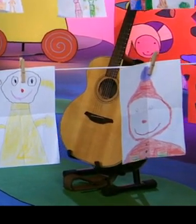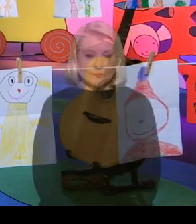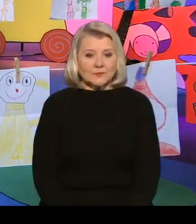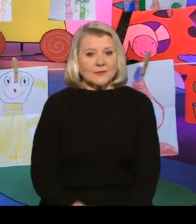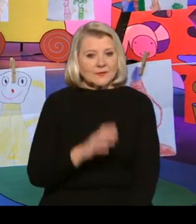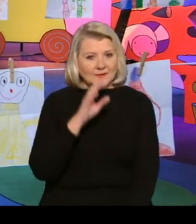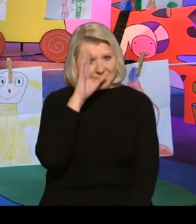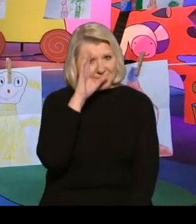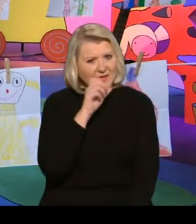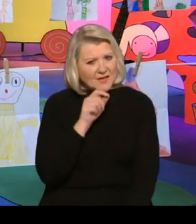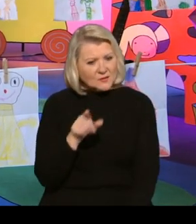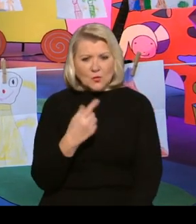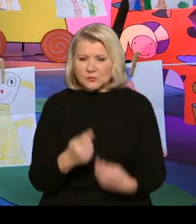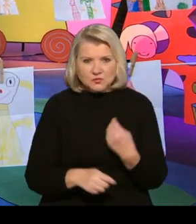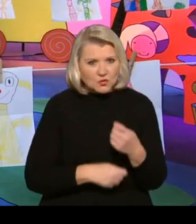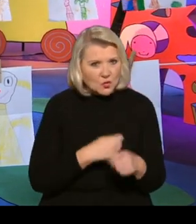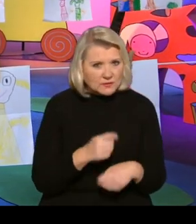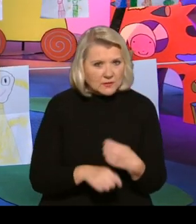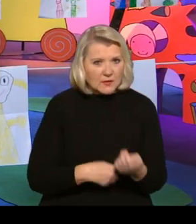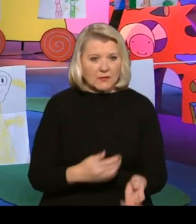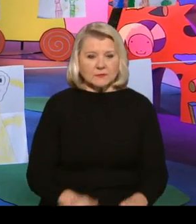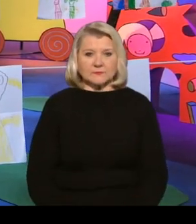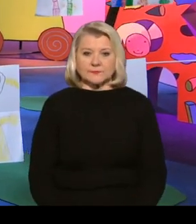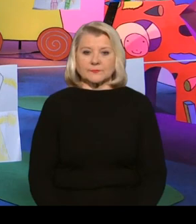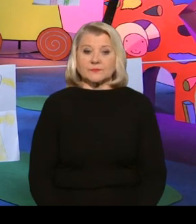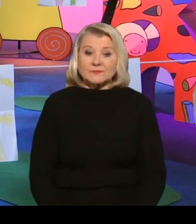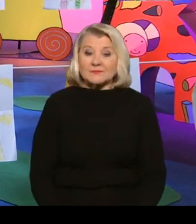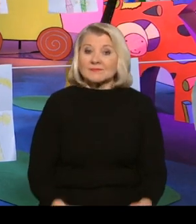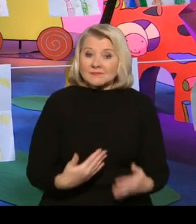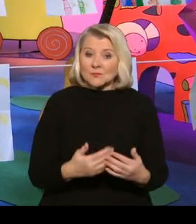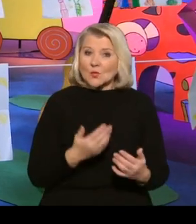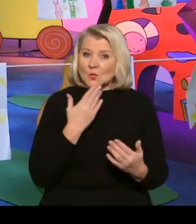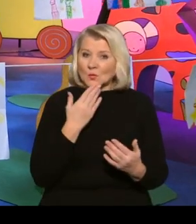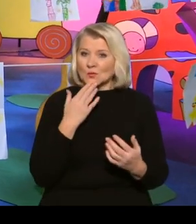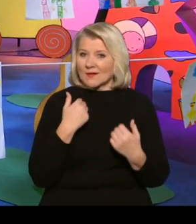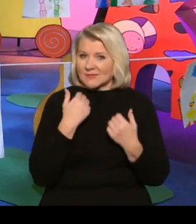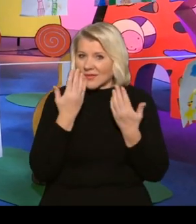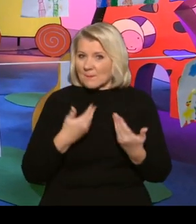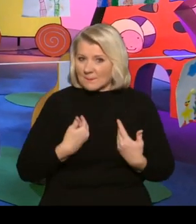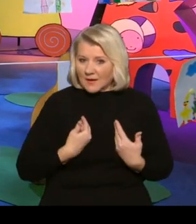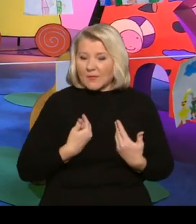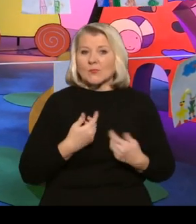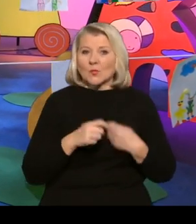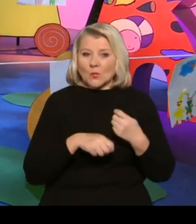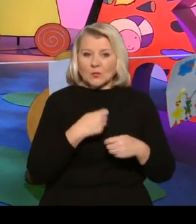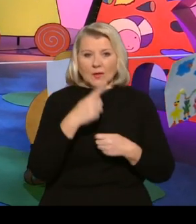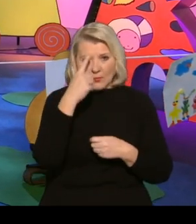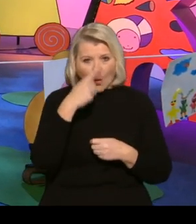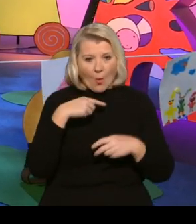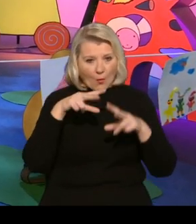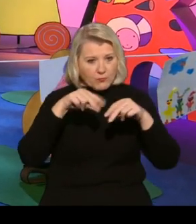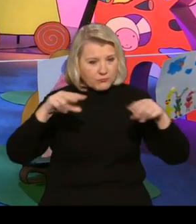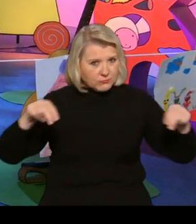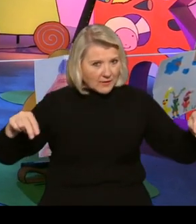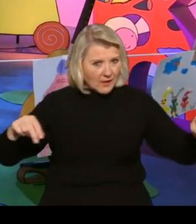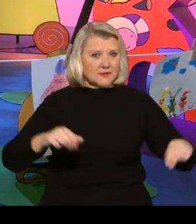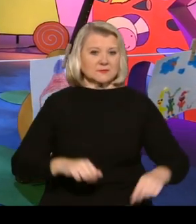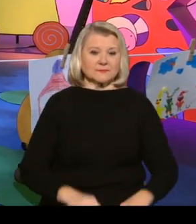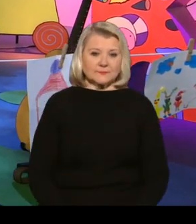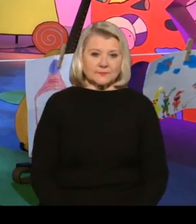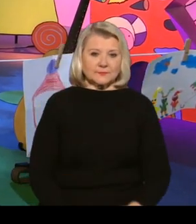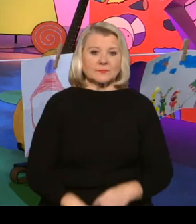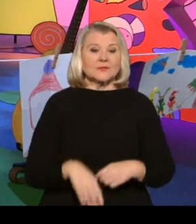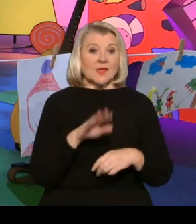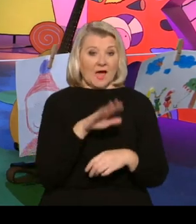Dědo, co to děláš? No nenudím se, Františku, věším obrázky. A jak vidíš, tak tyhle děti